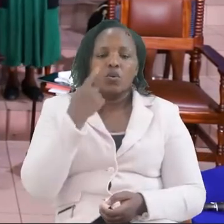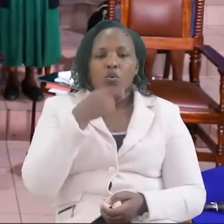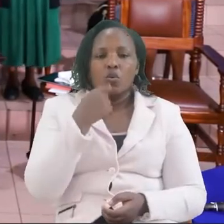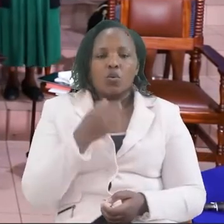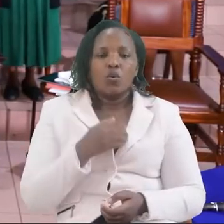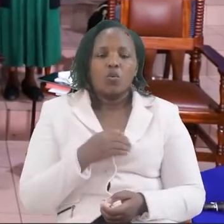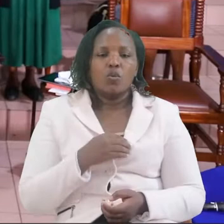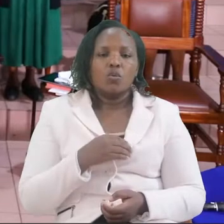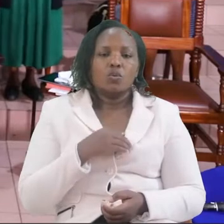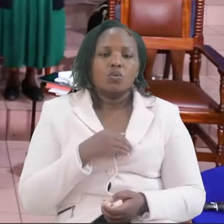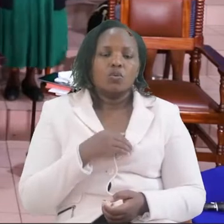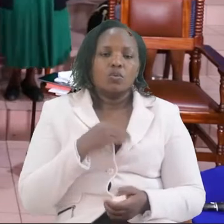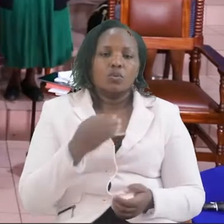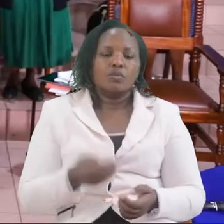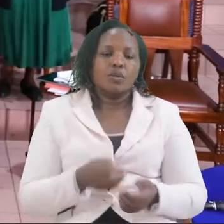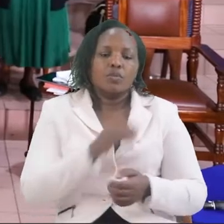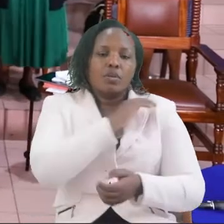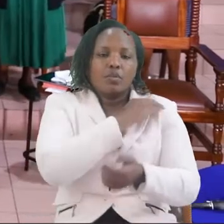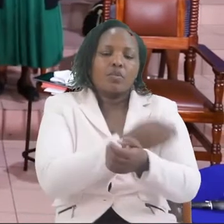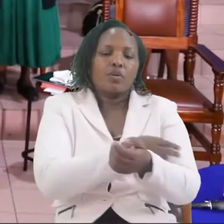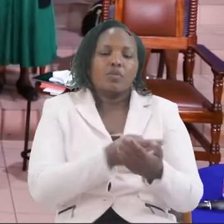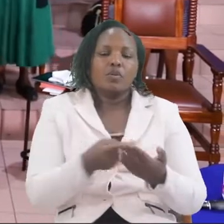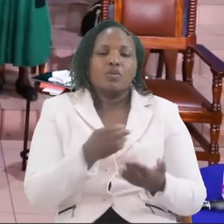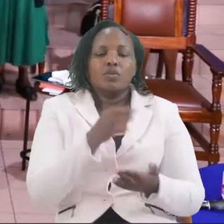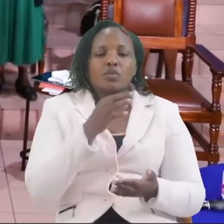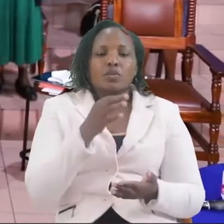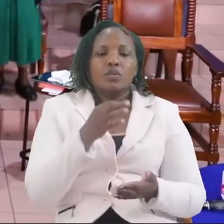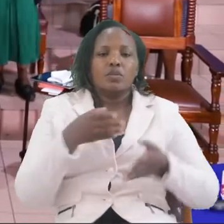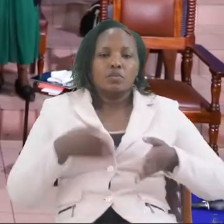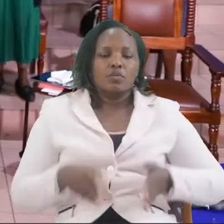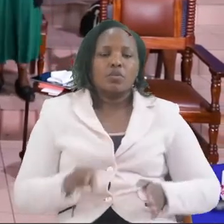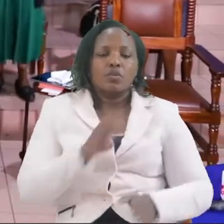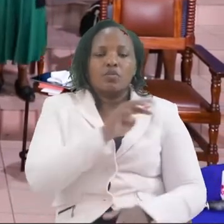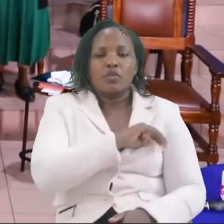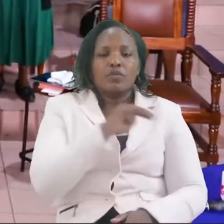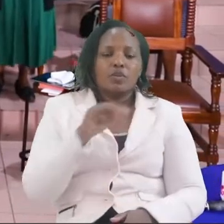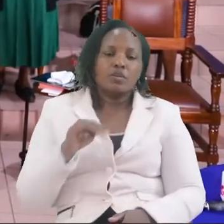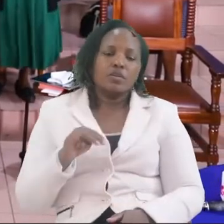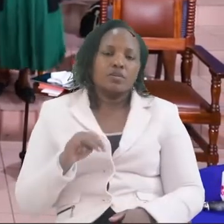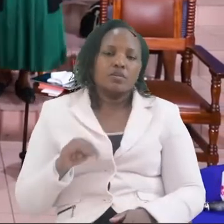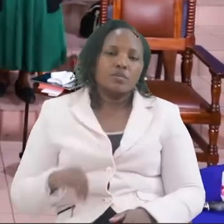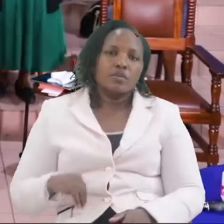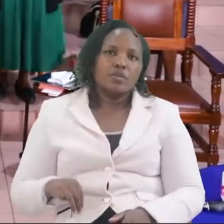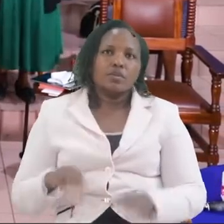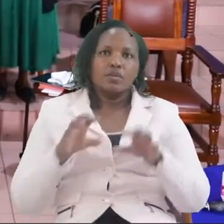wetu, aliyechukuliwa mimba kwa uwezo wa Roho Mtakatifu,